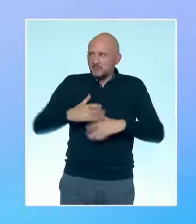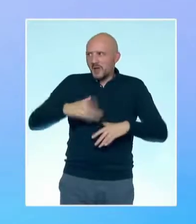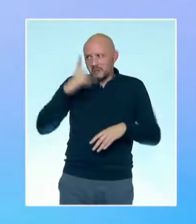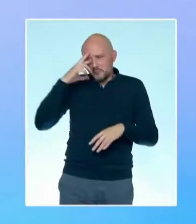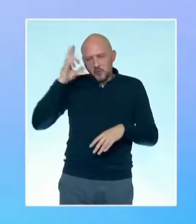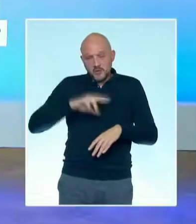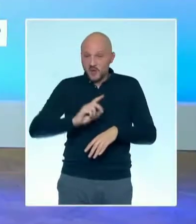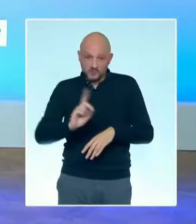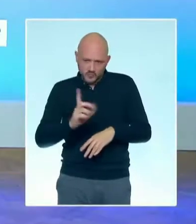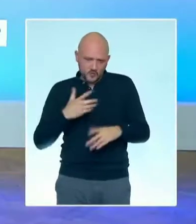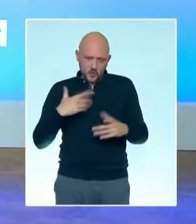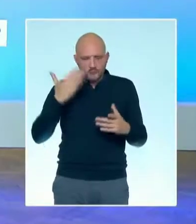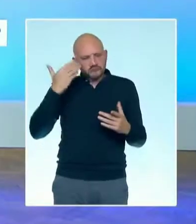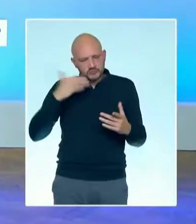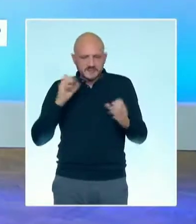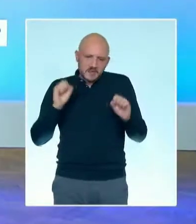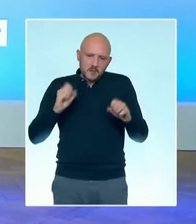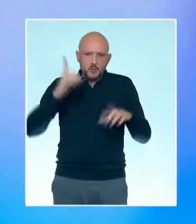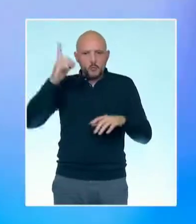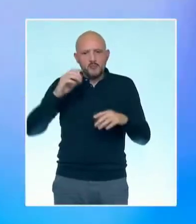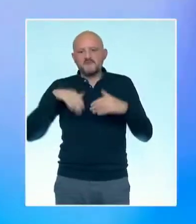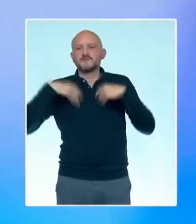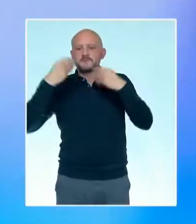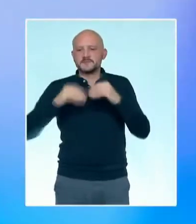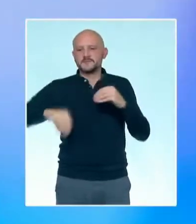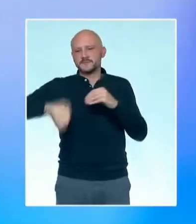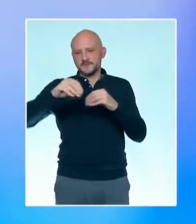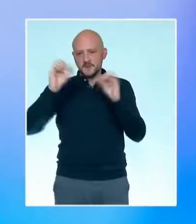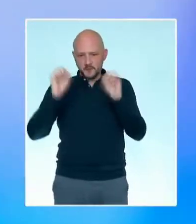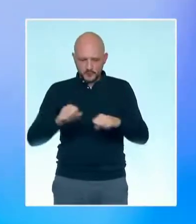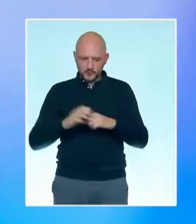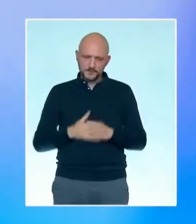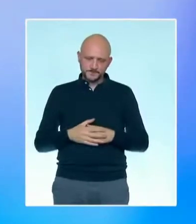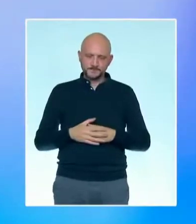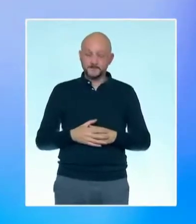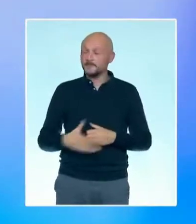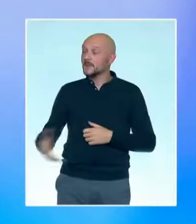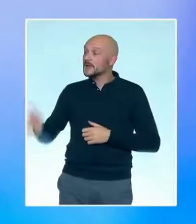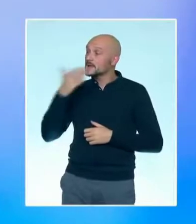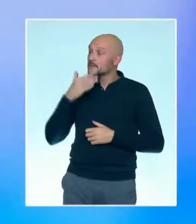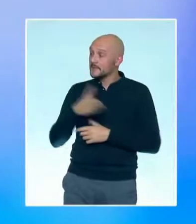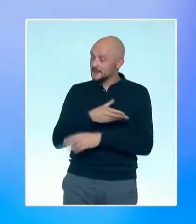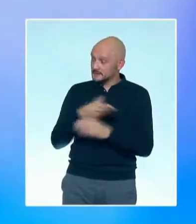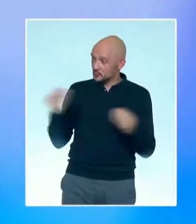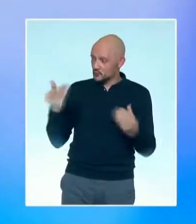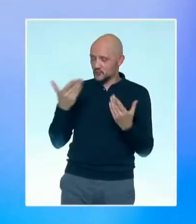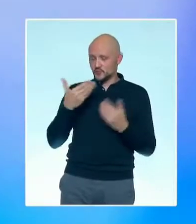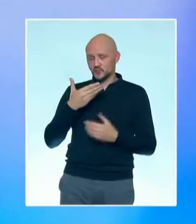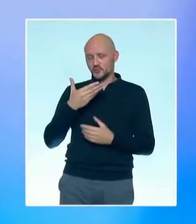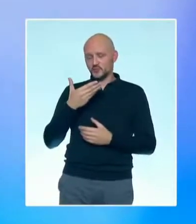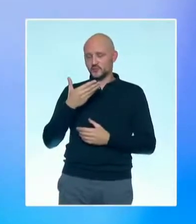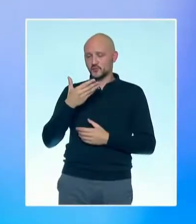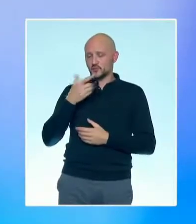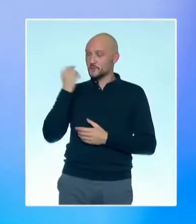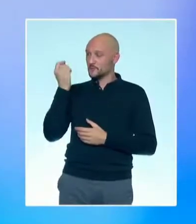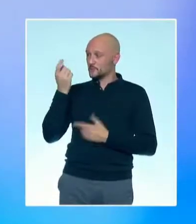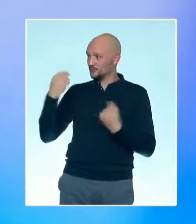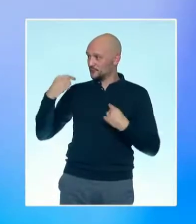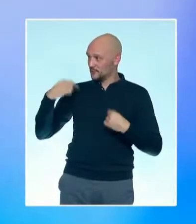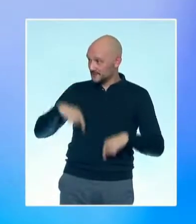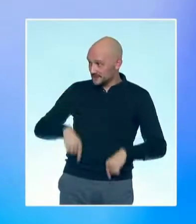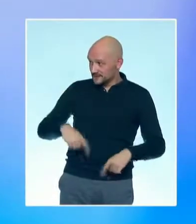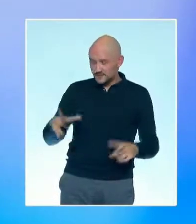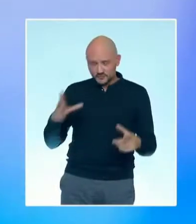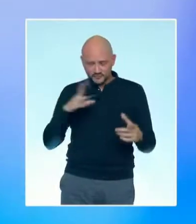notre pays. Voilà, monsieur le Premier ministre. Merci beaucoup, monsieur le ministre. Donc, comme à l'habitude, nous allons prendre quelques questions, si vous voulez